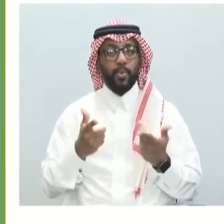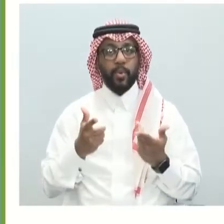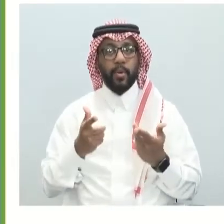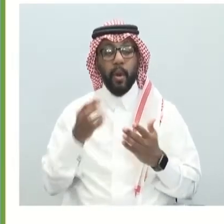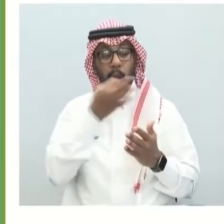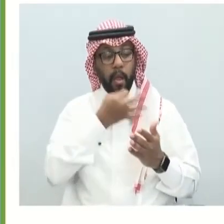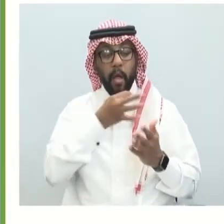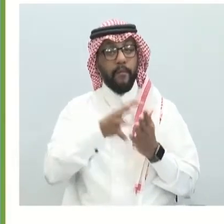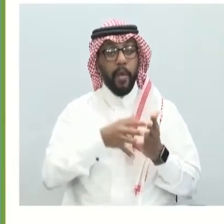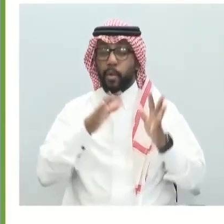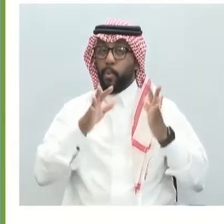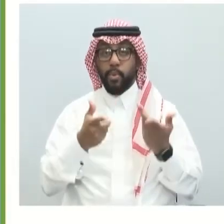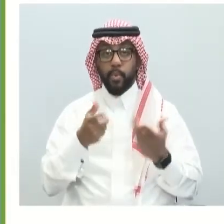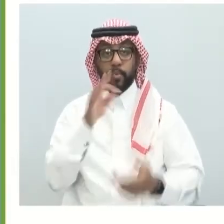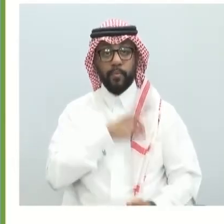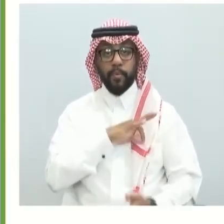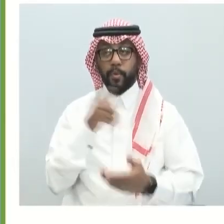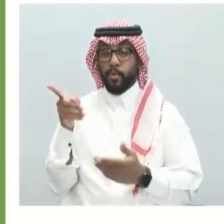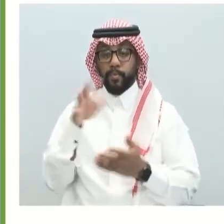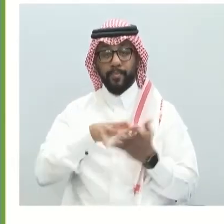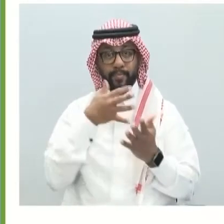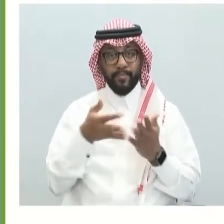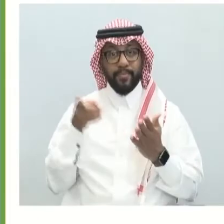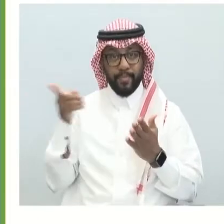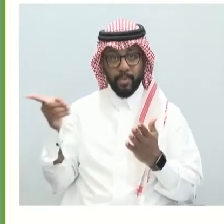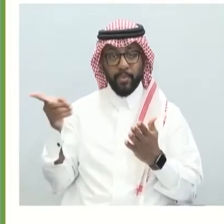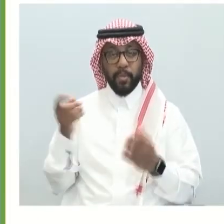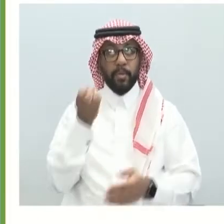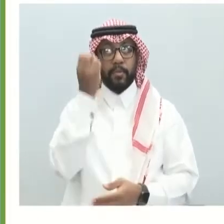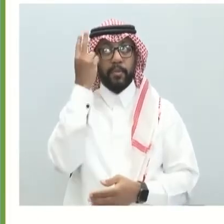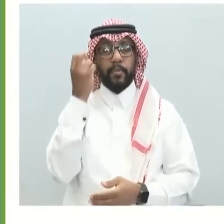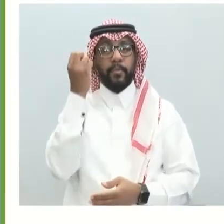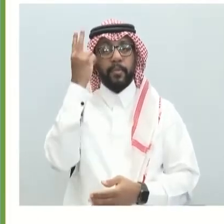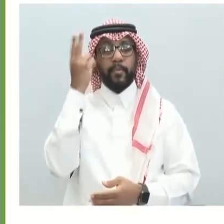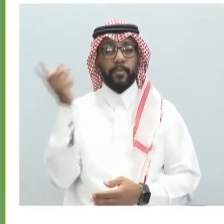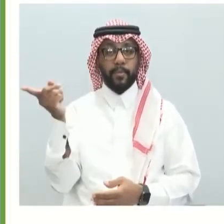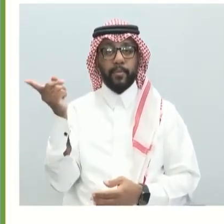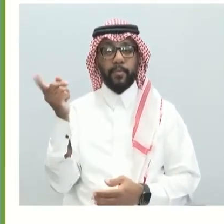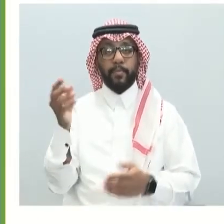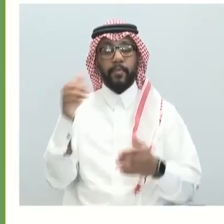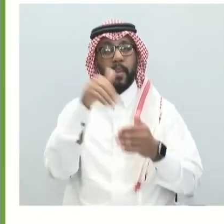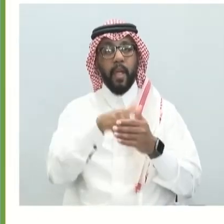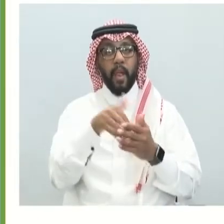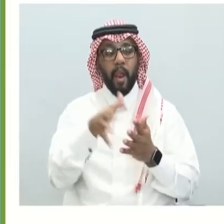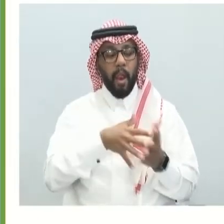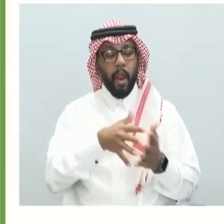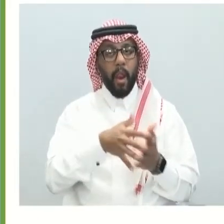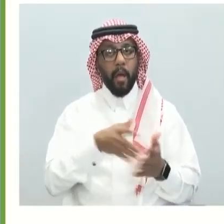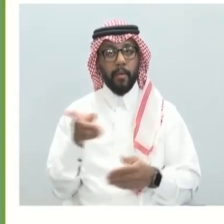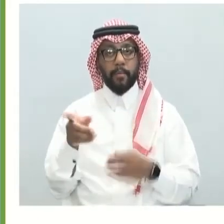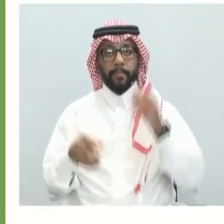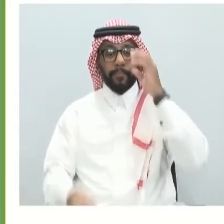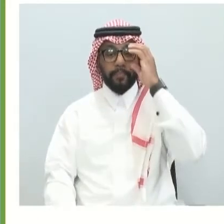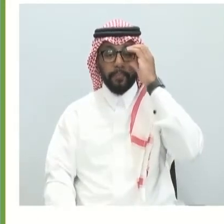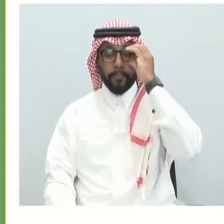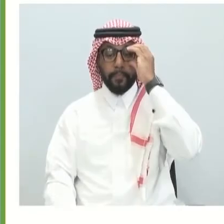لاحظ معي هذه الافكار الرئيسه التي جاءت داخل النصر وهي هنا